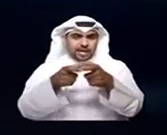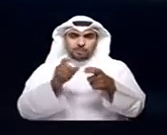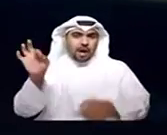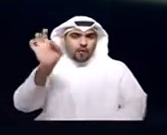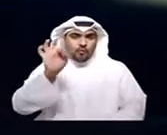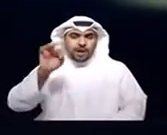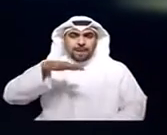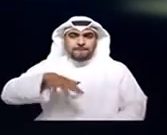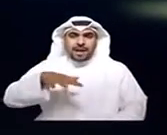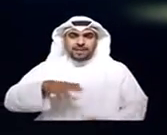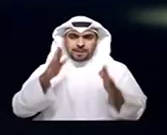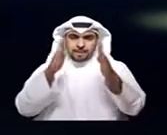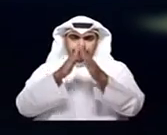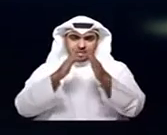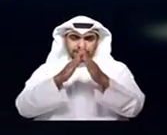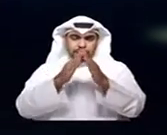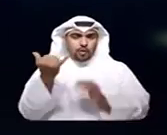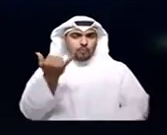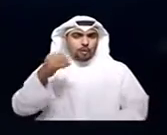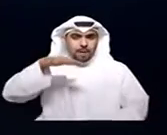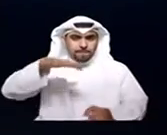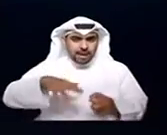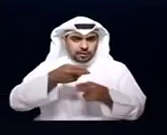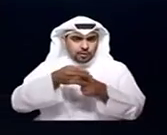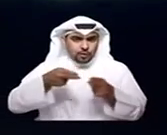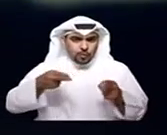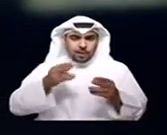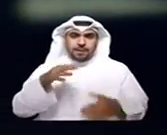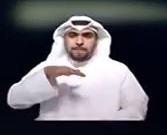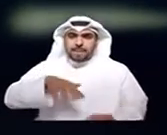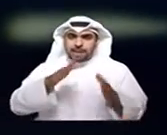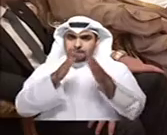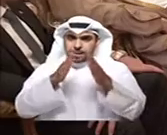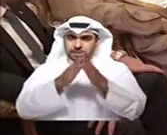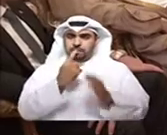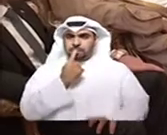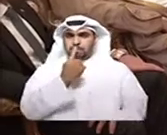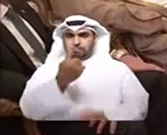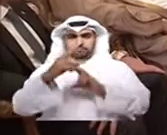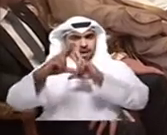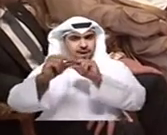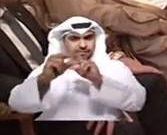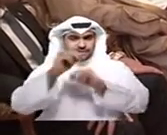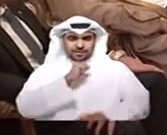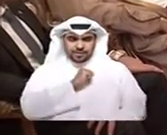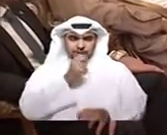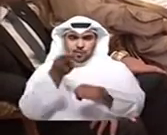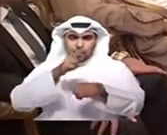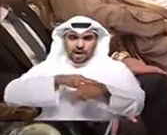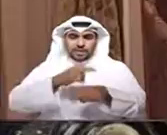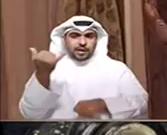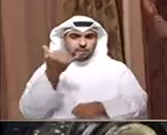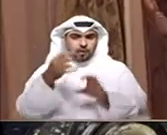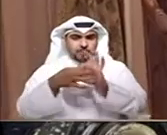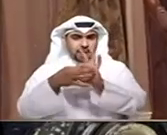المصري تنسيق المواقف إزاء مختلف القضايا إقليميا ودوليا، كما استعرضت أهمية التنسيق بين الجانبين